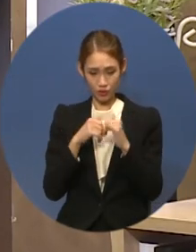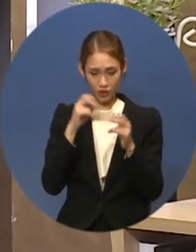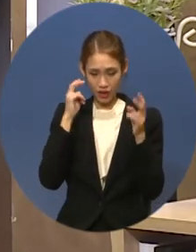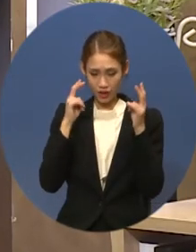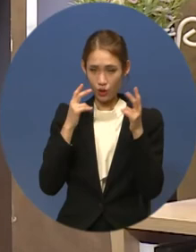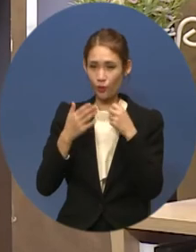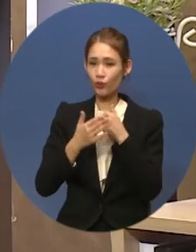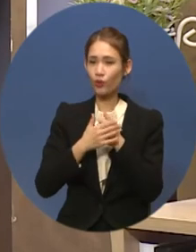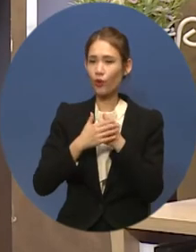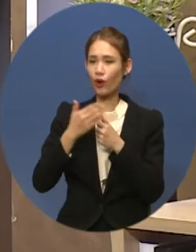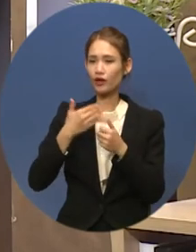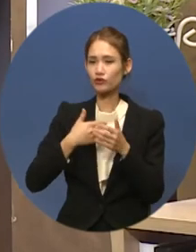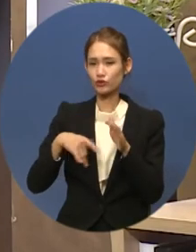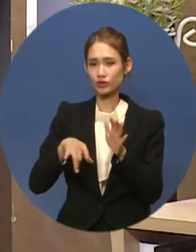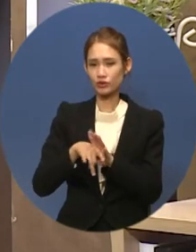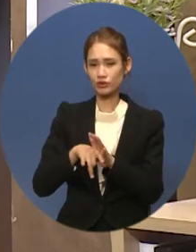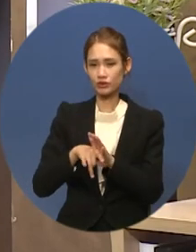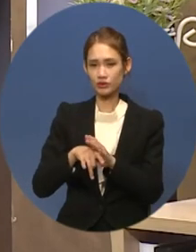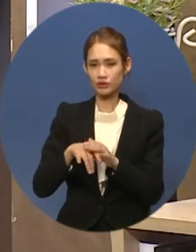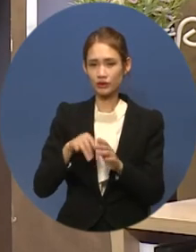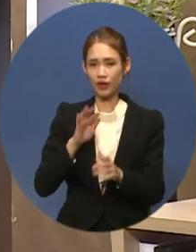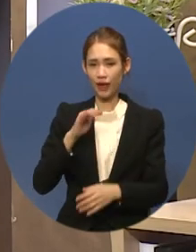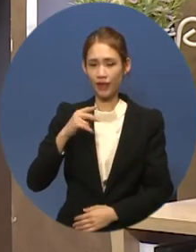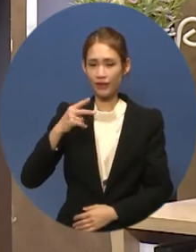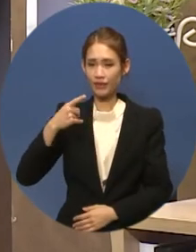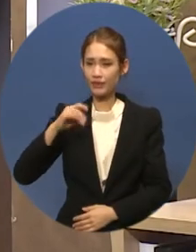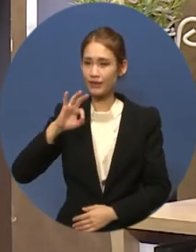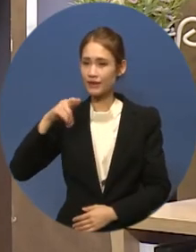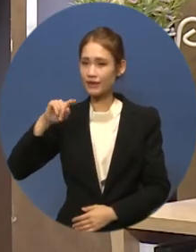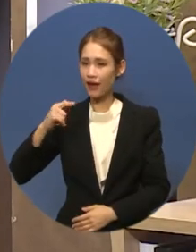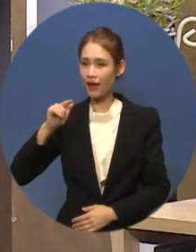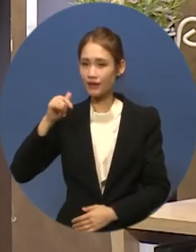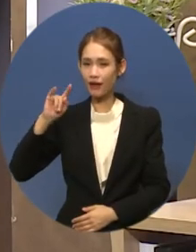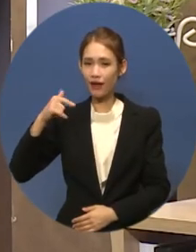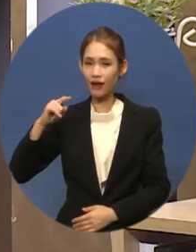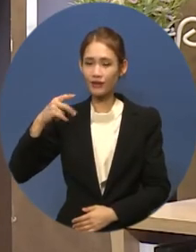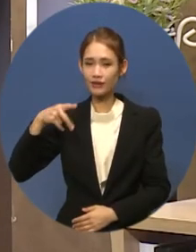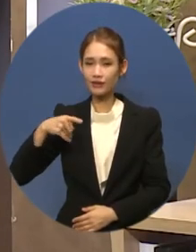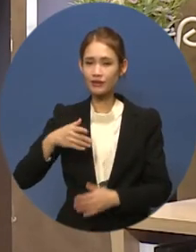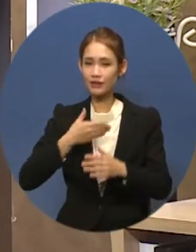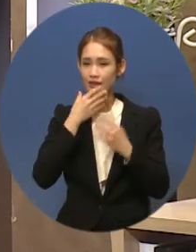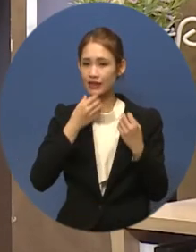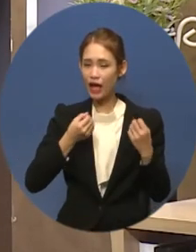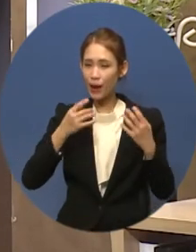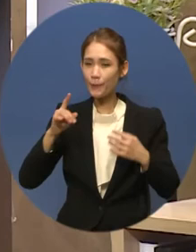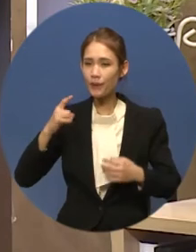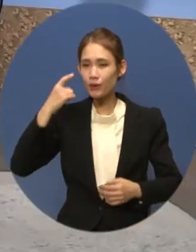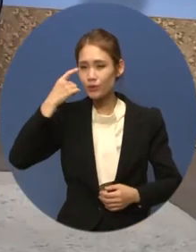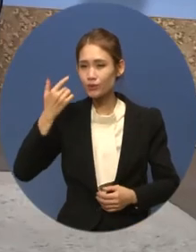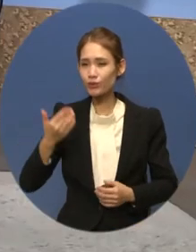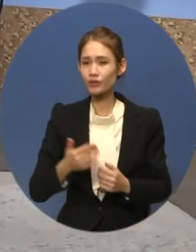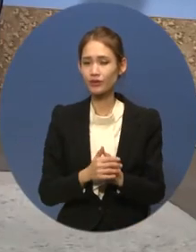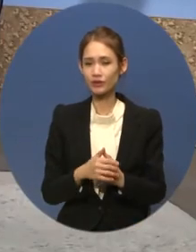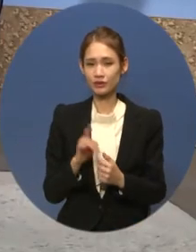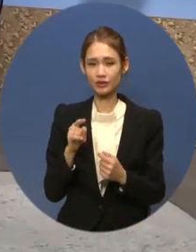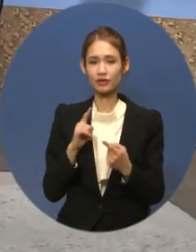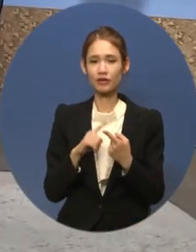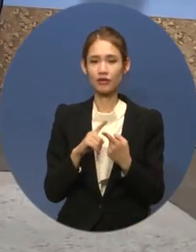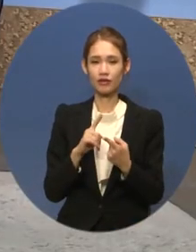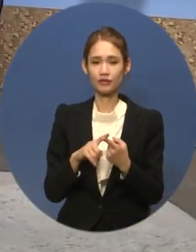위해서 핸드 인 핸드 캠페인에도 사회를 하셨는데 이 핸드 인 핸드 캠페인은 어떠한 갭 인가요 아 핸드 이랜드